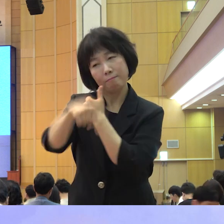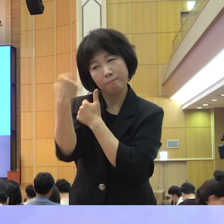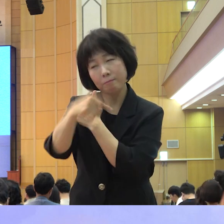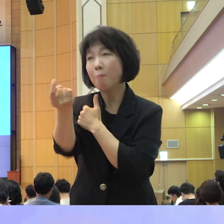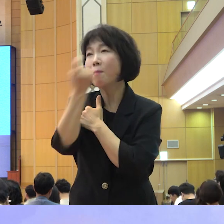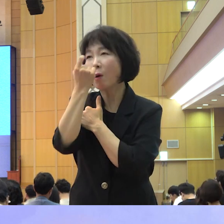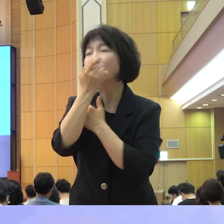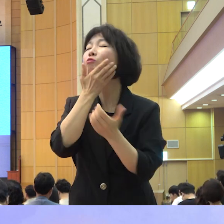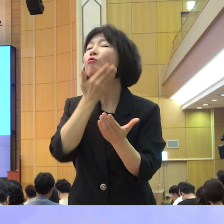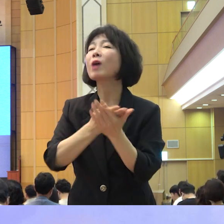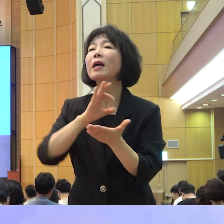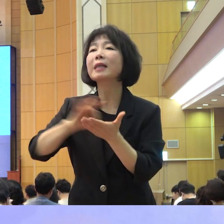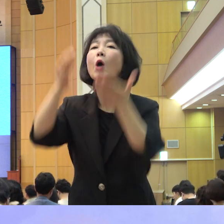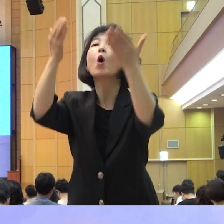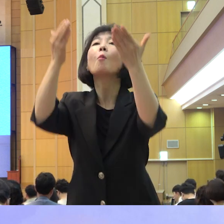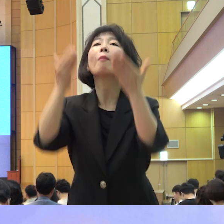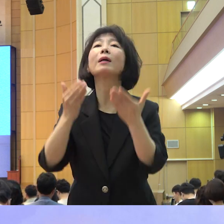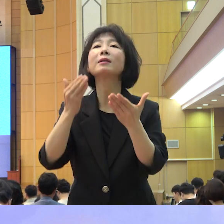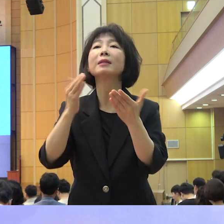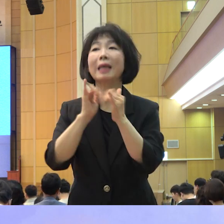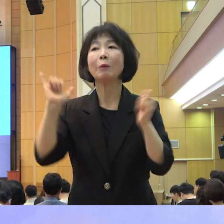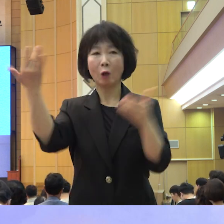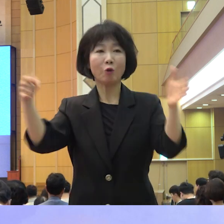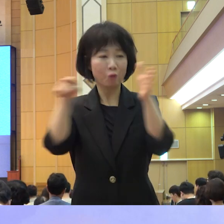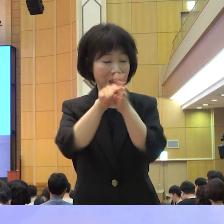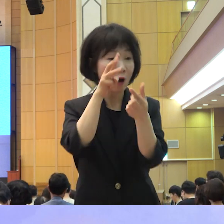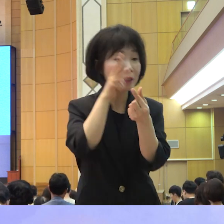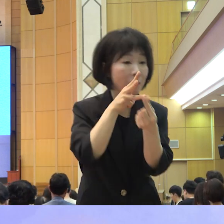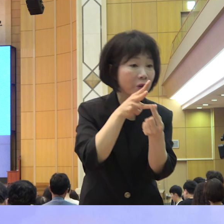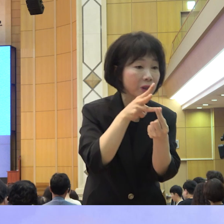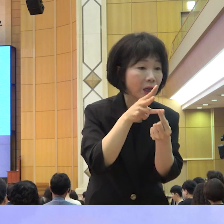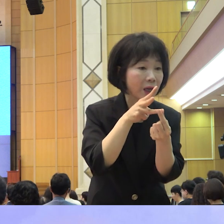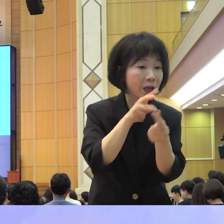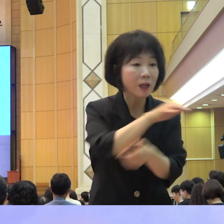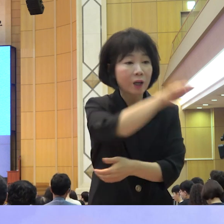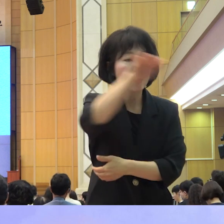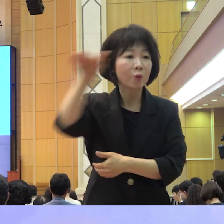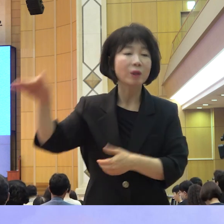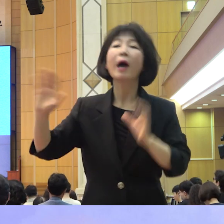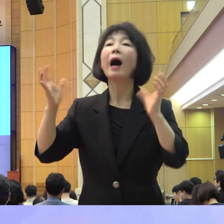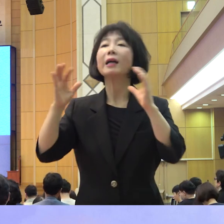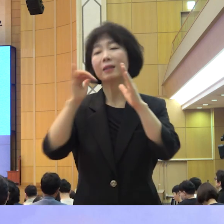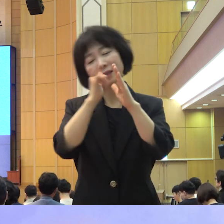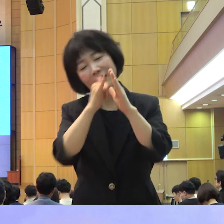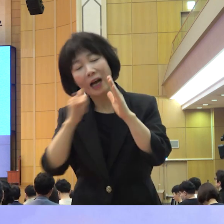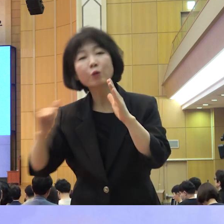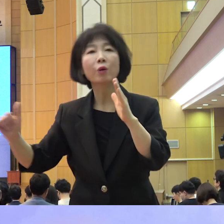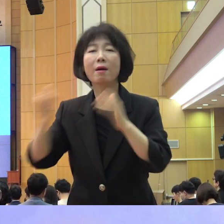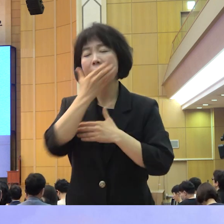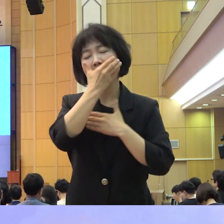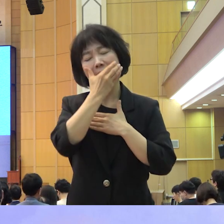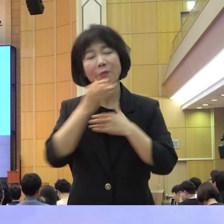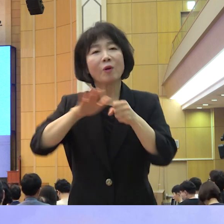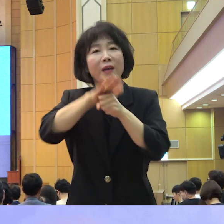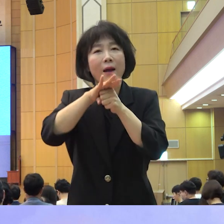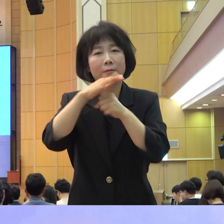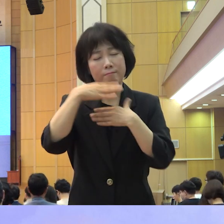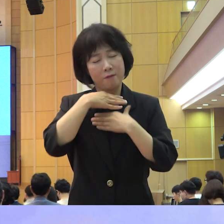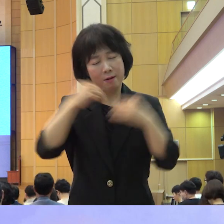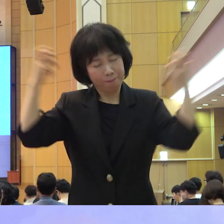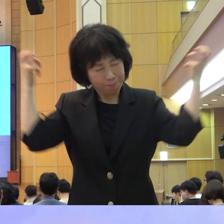받아서 쓰임 받는 주님의 일꾼으로, 세 번째는 우리 아이들의 가정에 행복과 사랑과